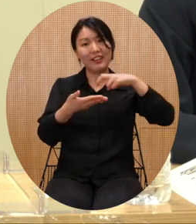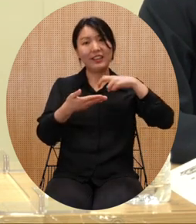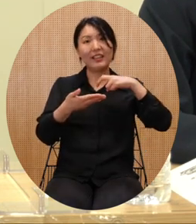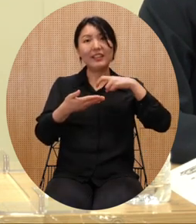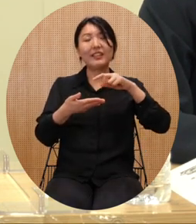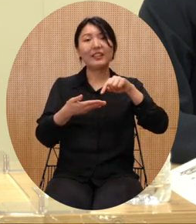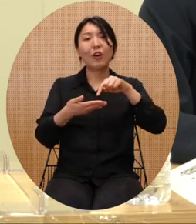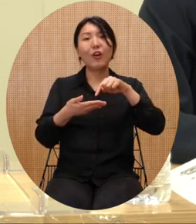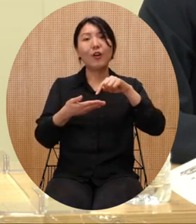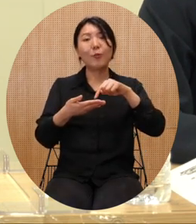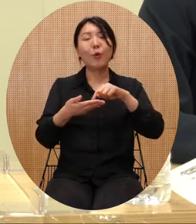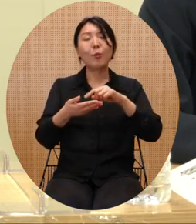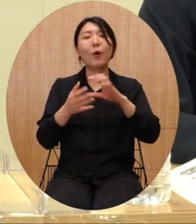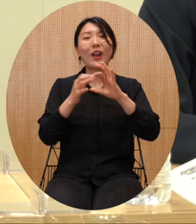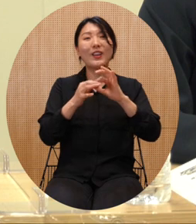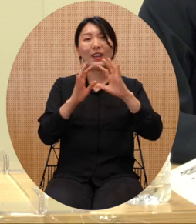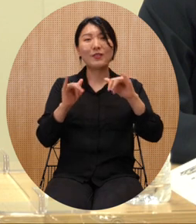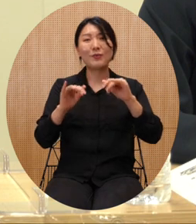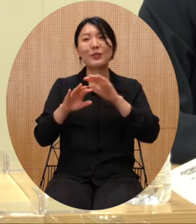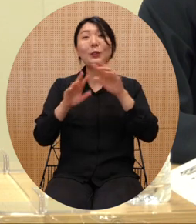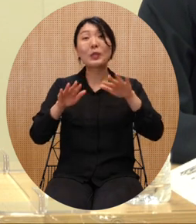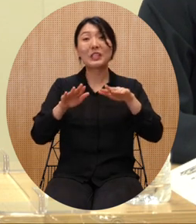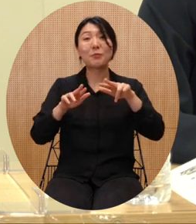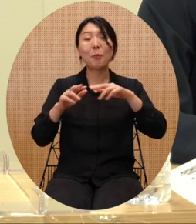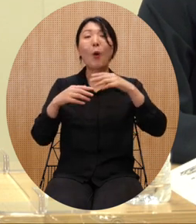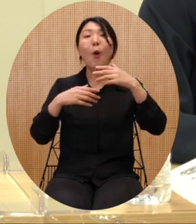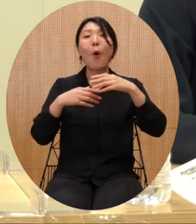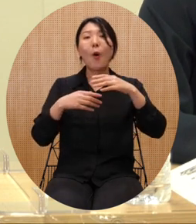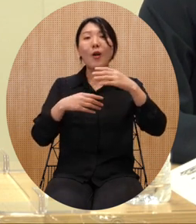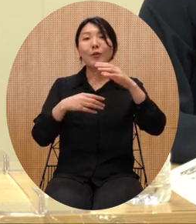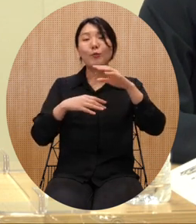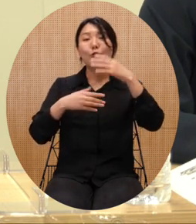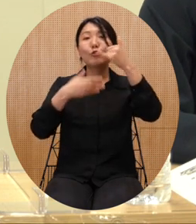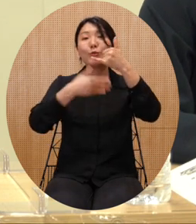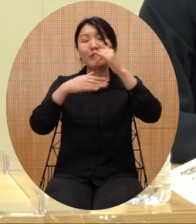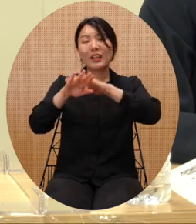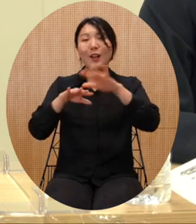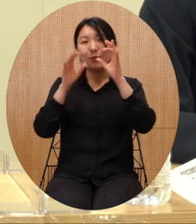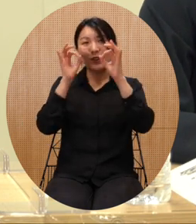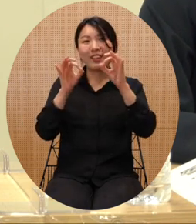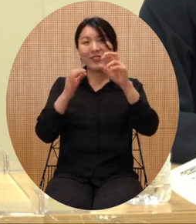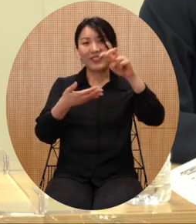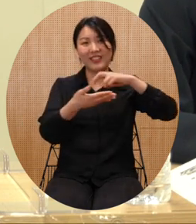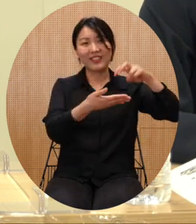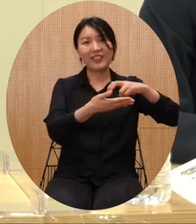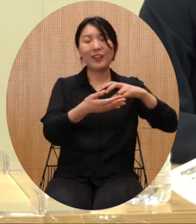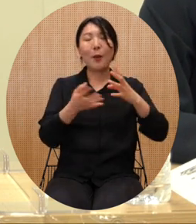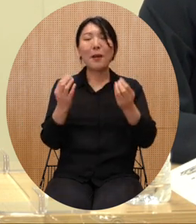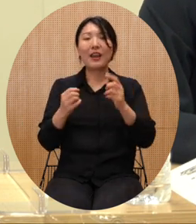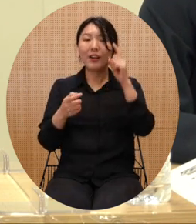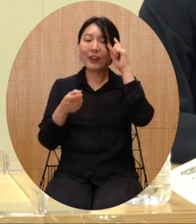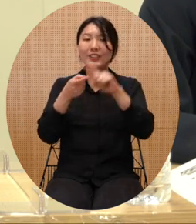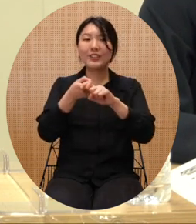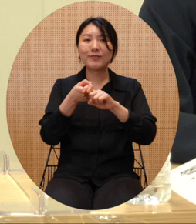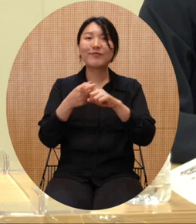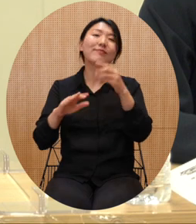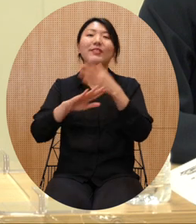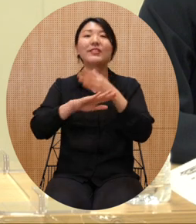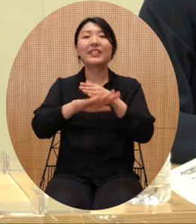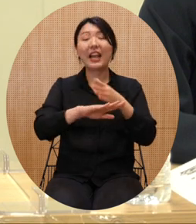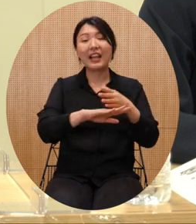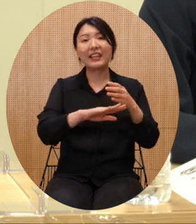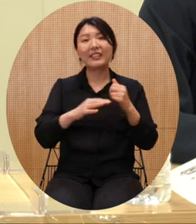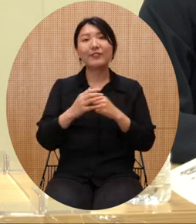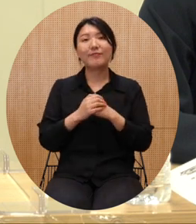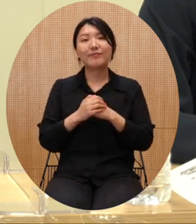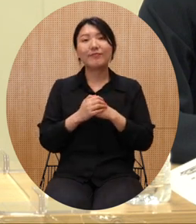시의 지역사회보장협의체 회장님도 좀 잘 보고 계시다고 이렇게 하셨는데 하여튼 많은 어떤 관심 감사하고 관심 보여드리는 만큼